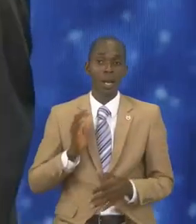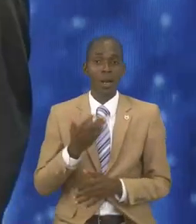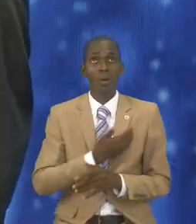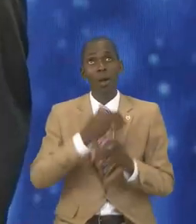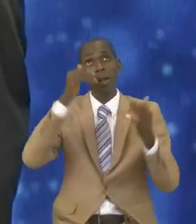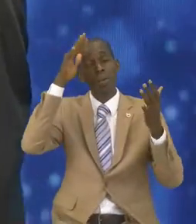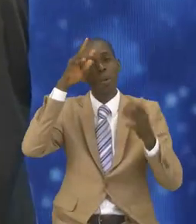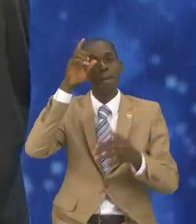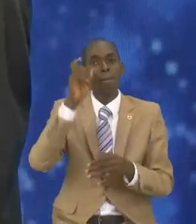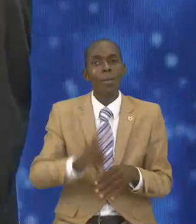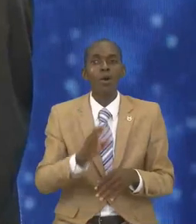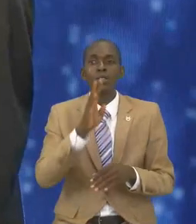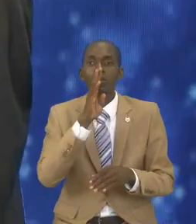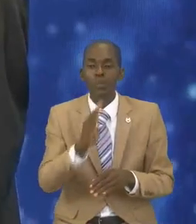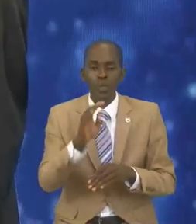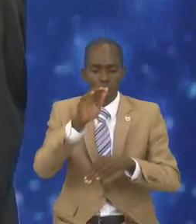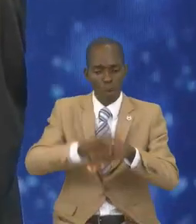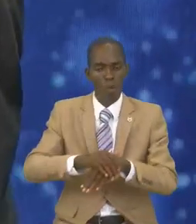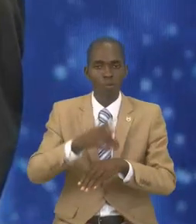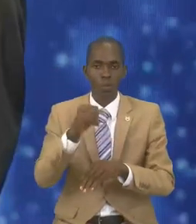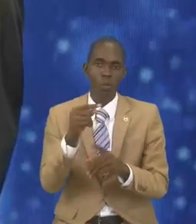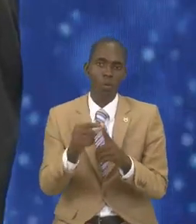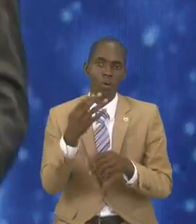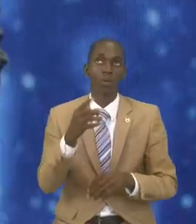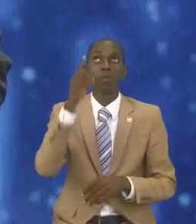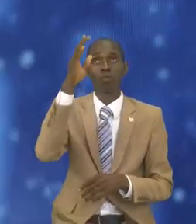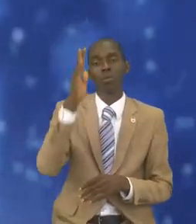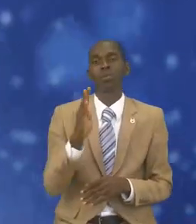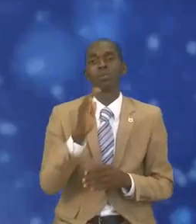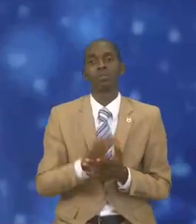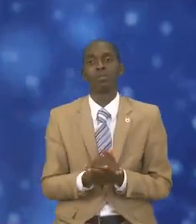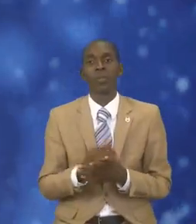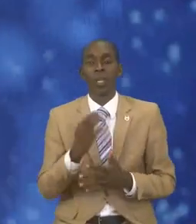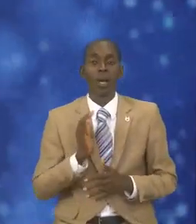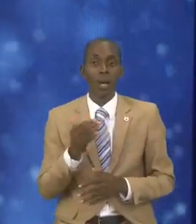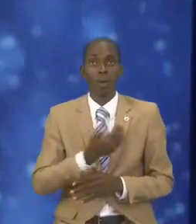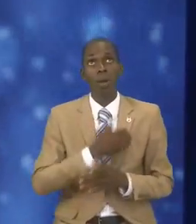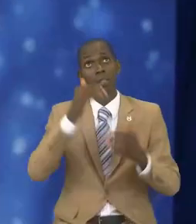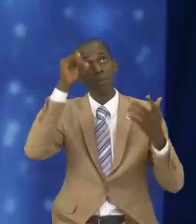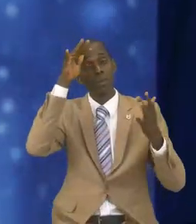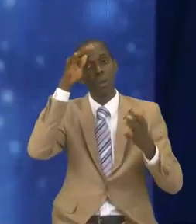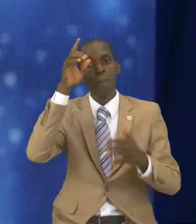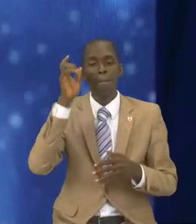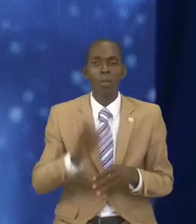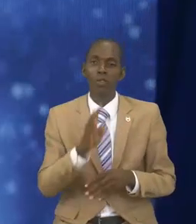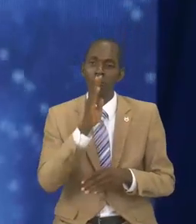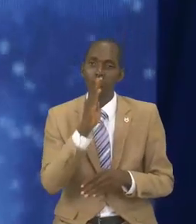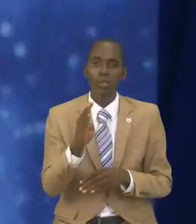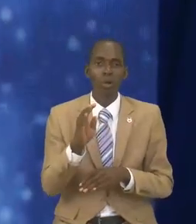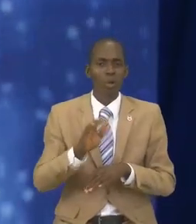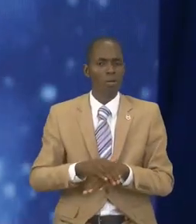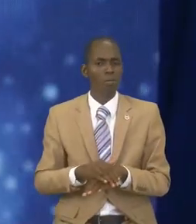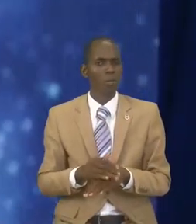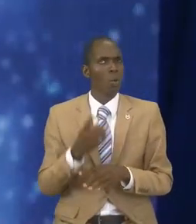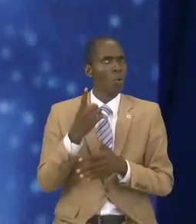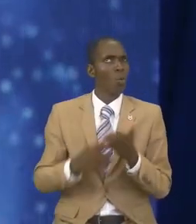nos attentes doivent être basées sur les promesses de Dieu, sur la parole de Dieu. Nos attentes doivent être basées